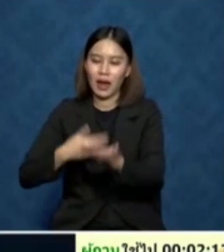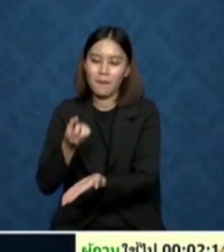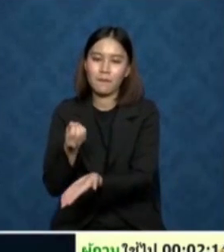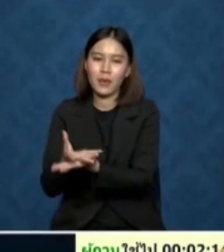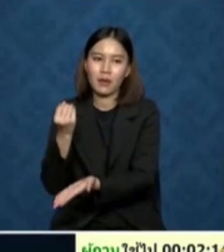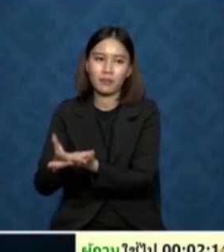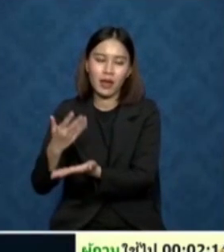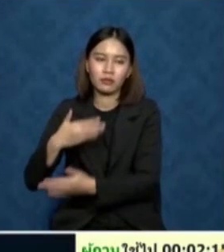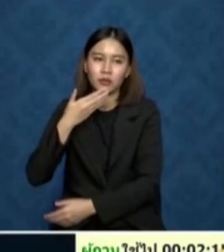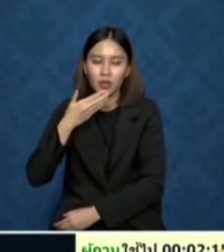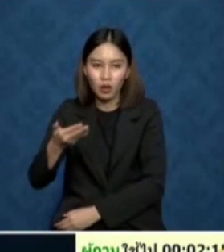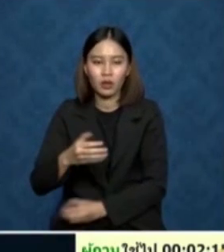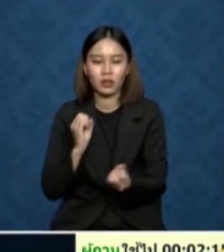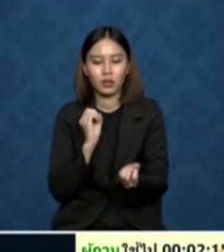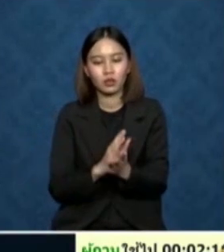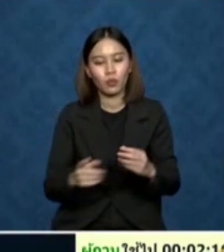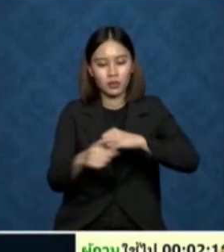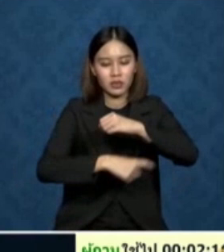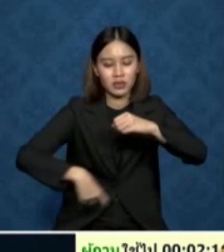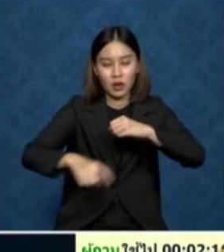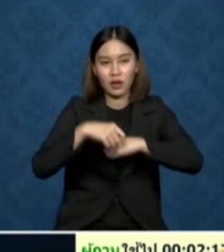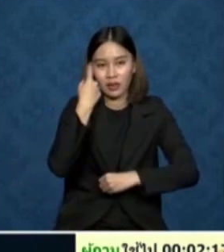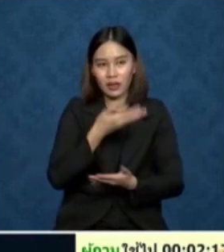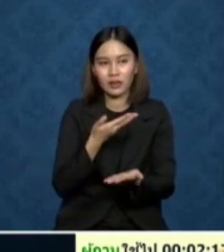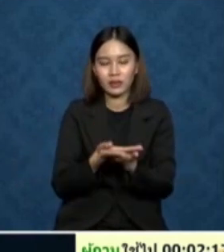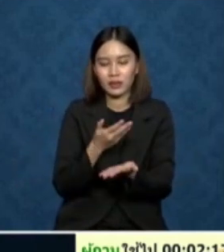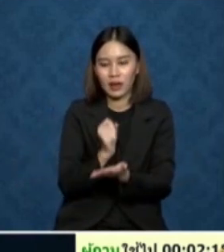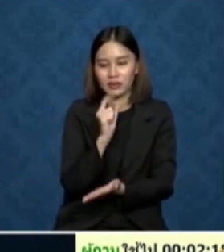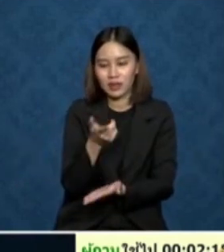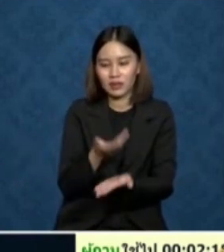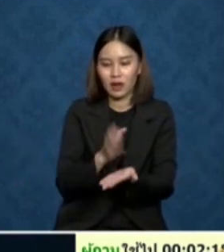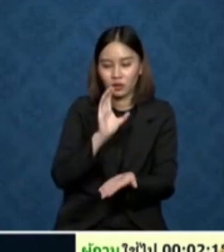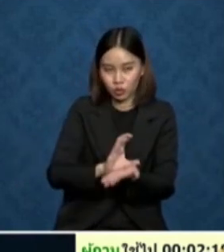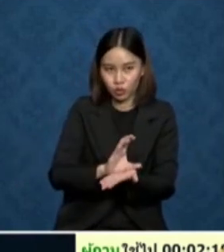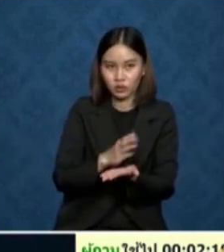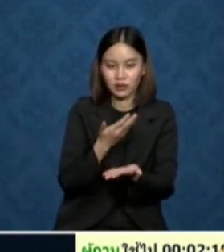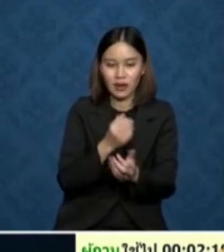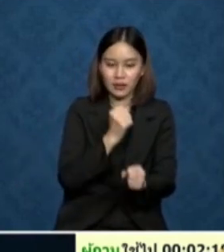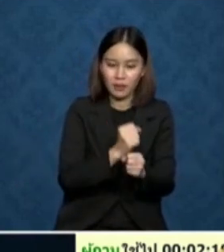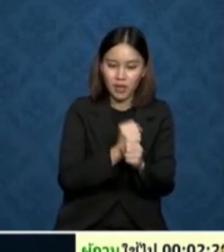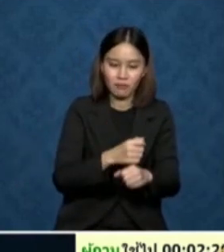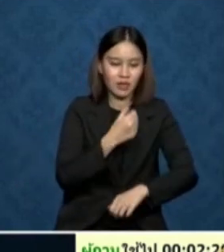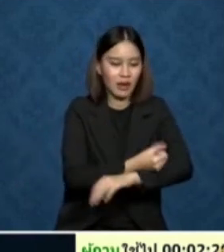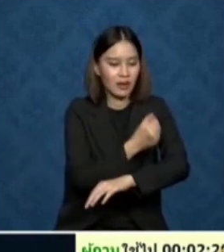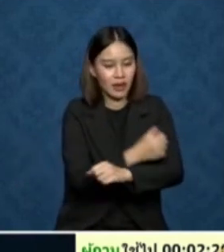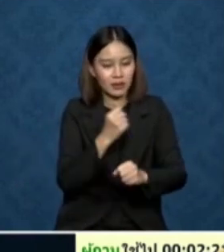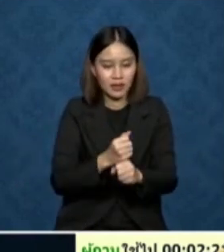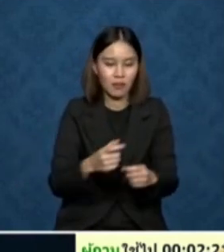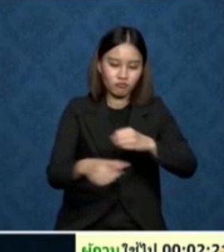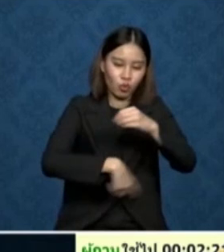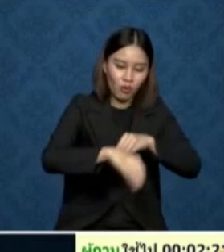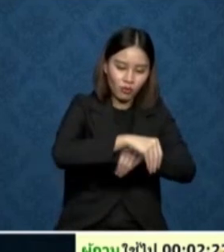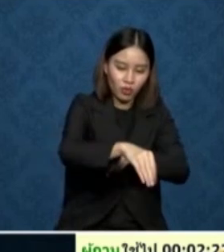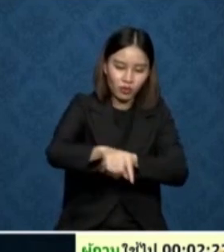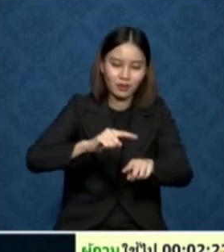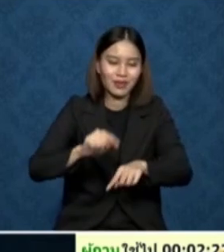่างต่อเนองครั่ประทานทำให้ชาวนาที่ต้องใจ ค่าต้นทุนการผลิตใช้แงงานในการทำนา กั